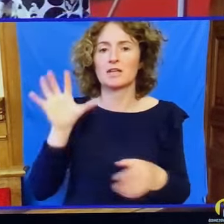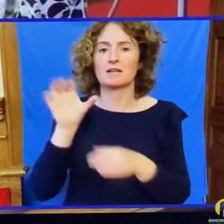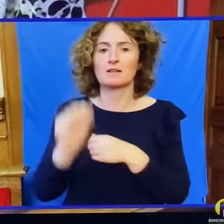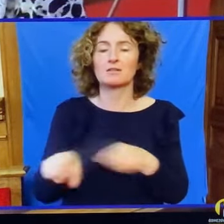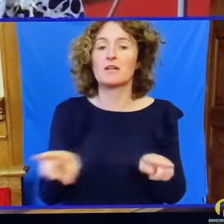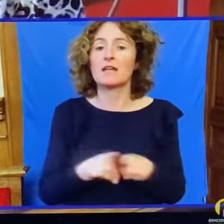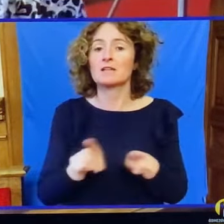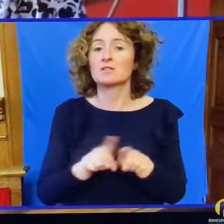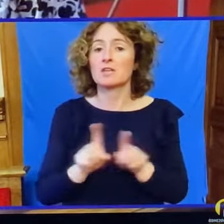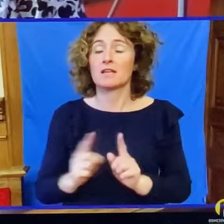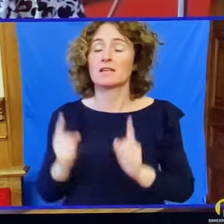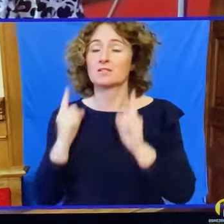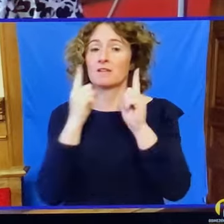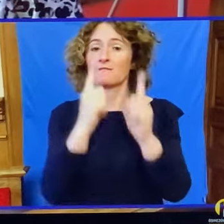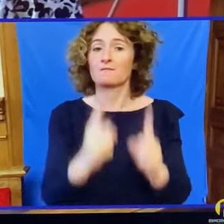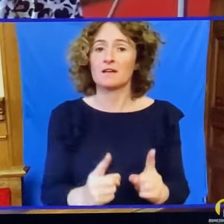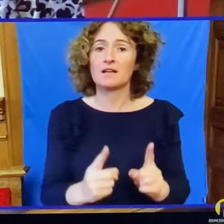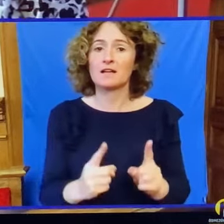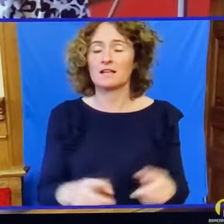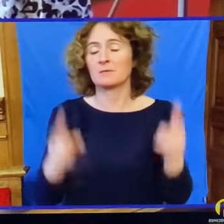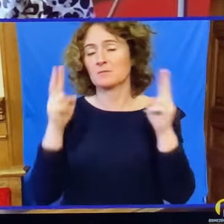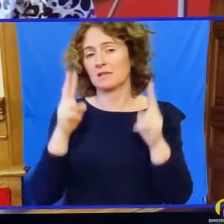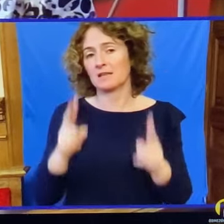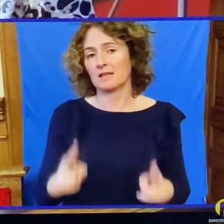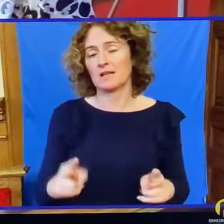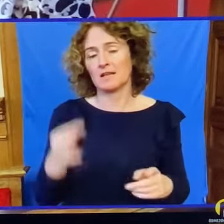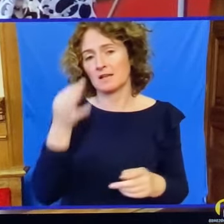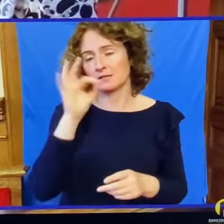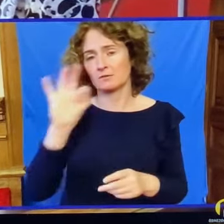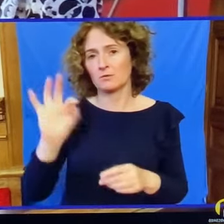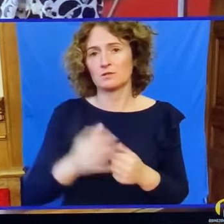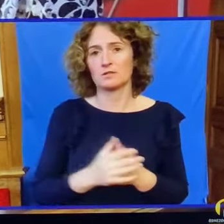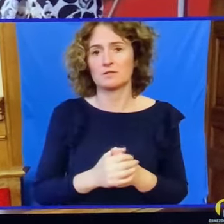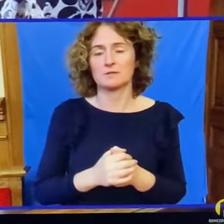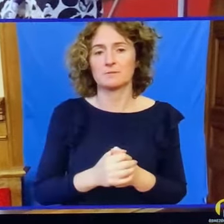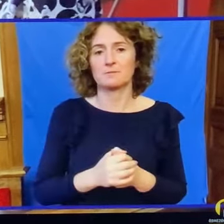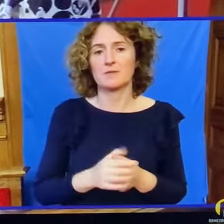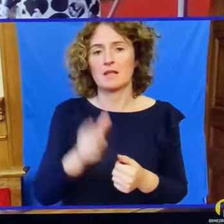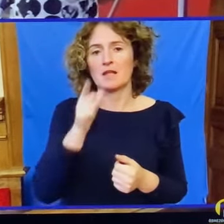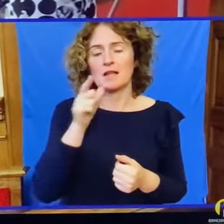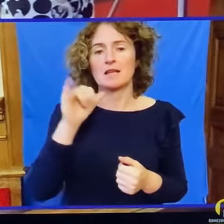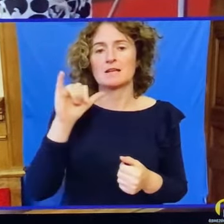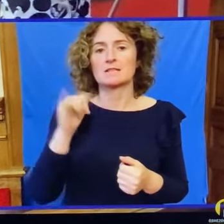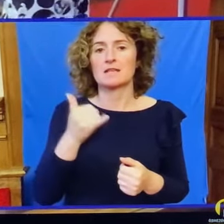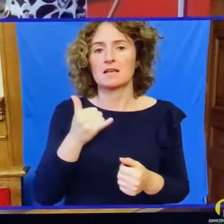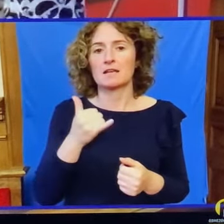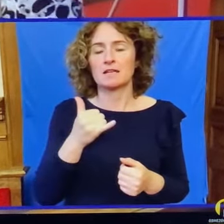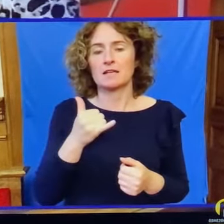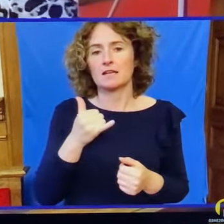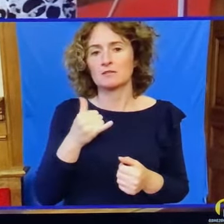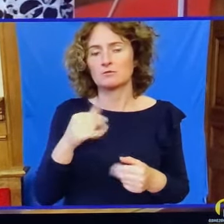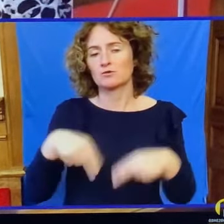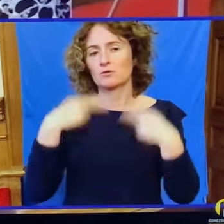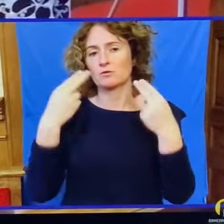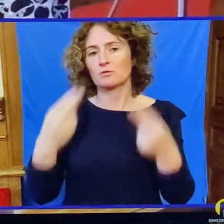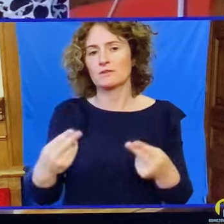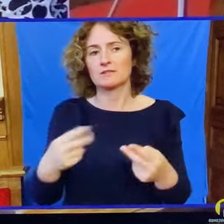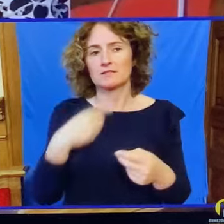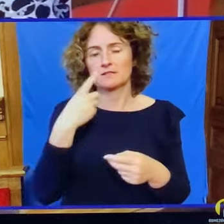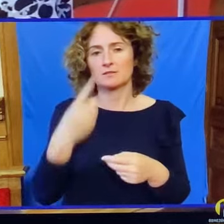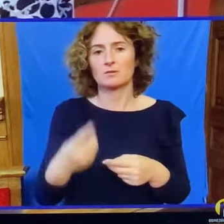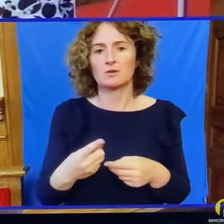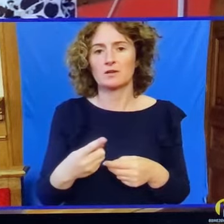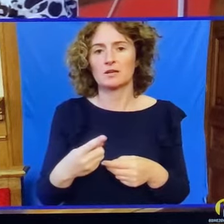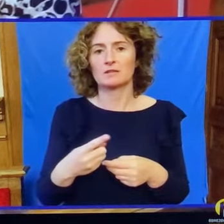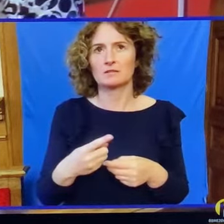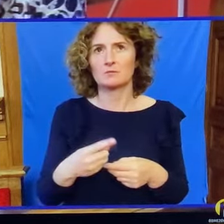fellépnie, egységesen állást foglalnia kellett volna. Lázár János a következőket mondta, lehet,